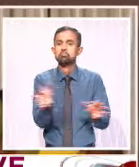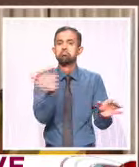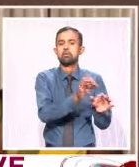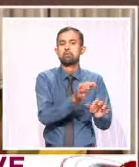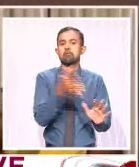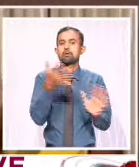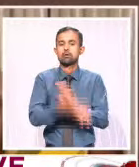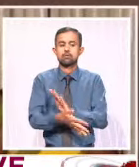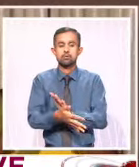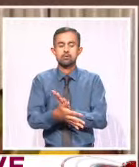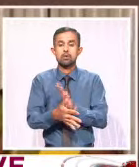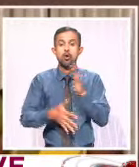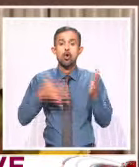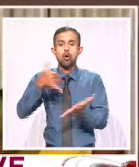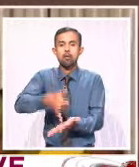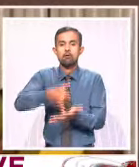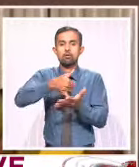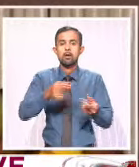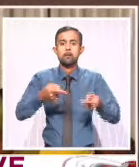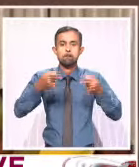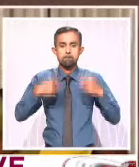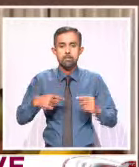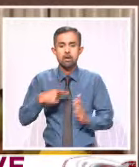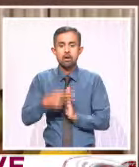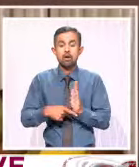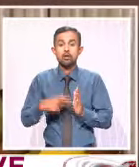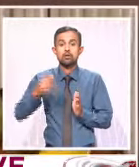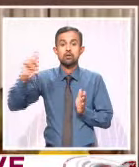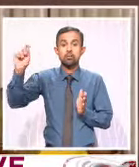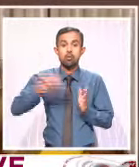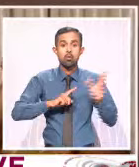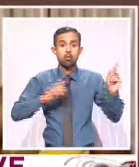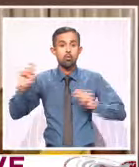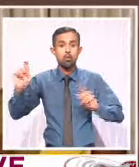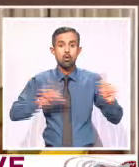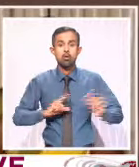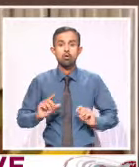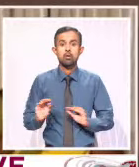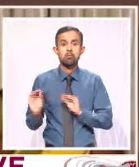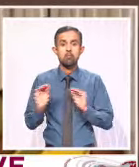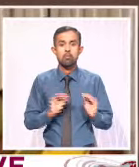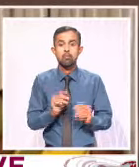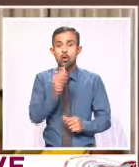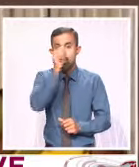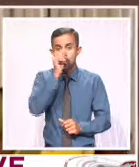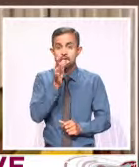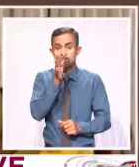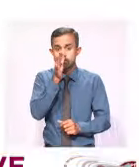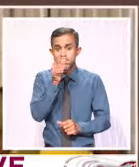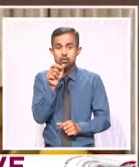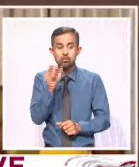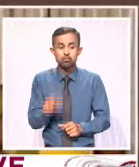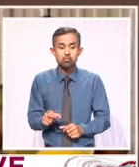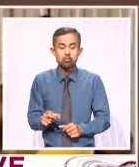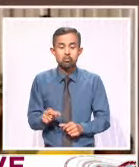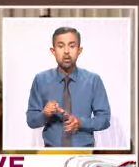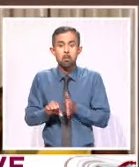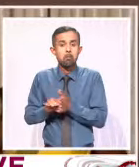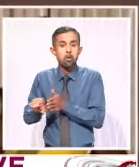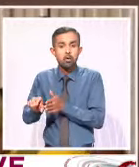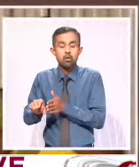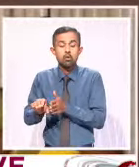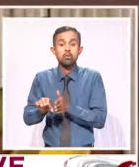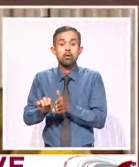එක. හැබැයි ලෝක කුසලානයෙන් පස්සේ මේ රටට මුදල් ගලා ඉන්න ගත්තයින් පස්සේ තමයි මේ හොරු වංචාකාරයෝ